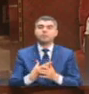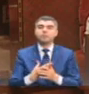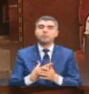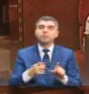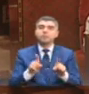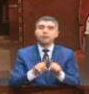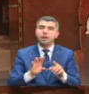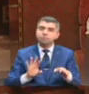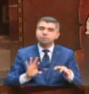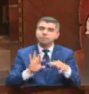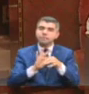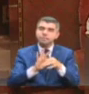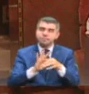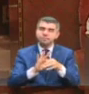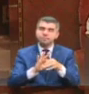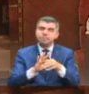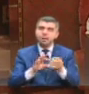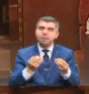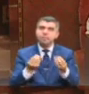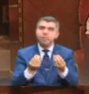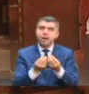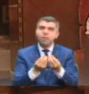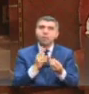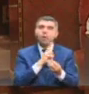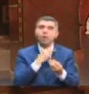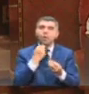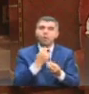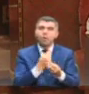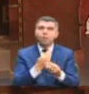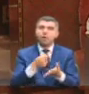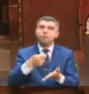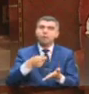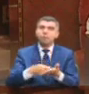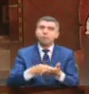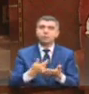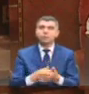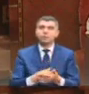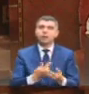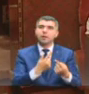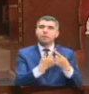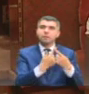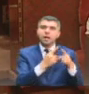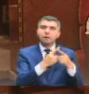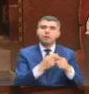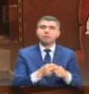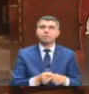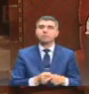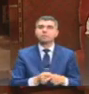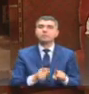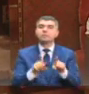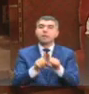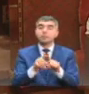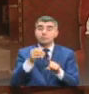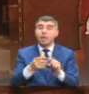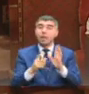الشركة، وفي إطار الشراكة قطاع عام قطاع خاص يوفر مجموعة من الامتيازات في مقابل تقييد